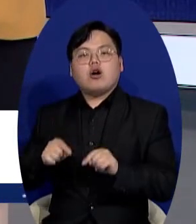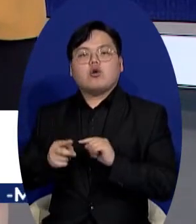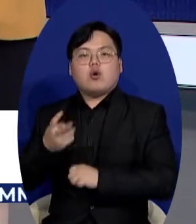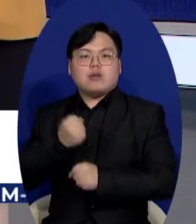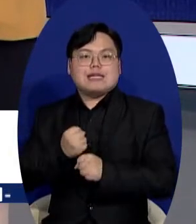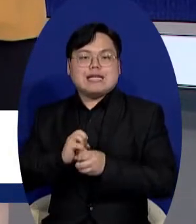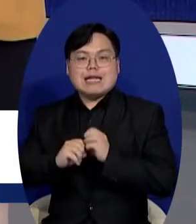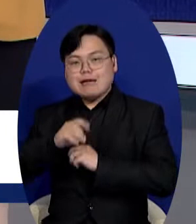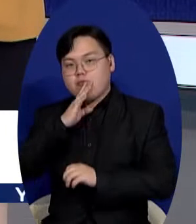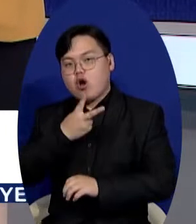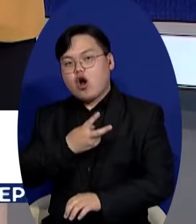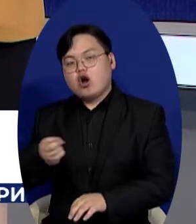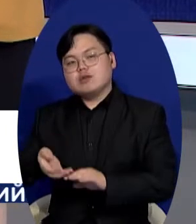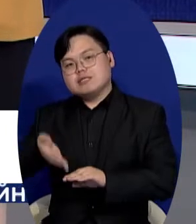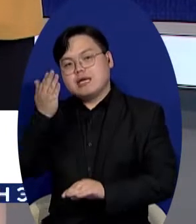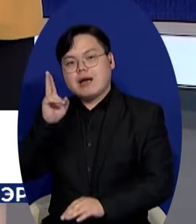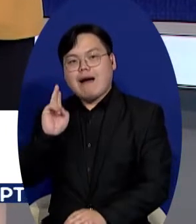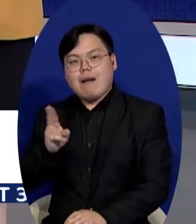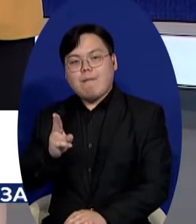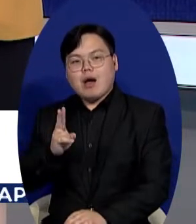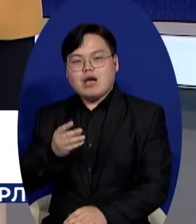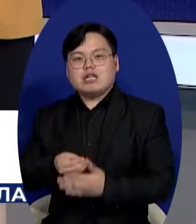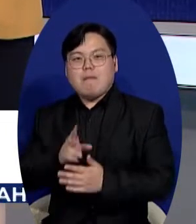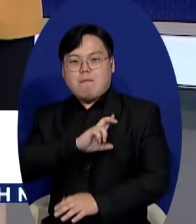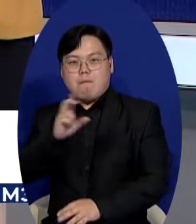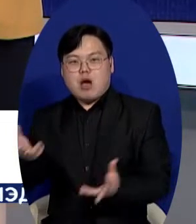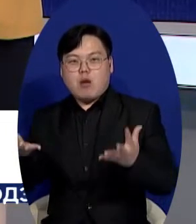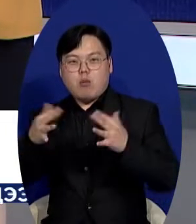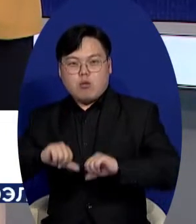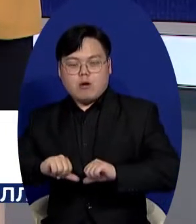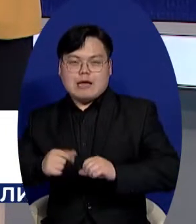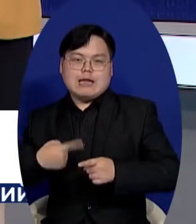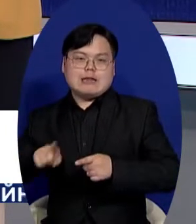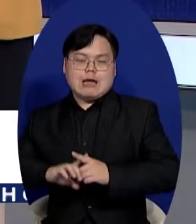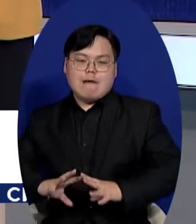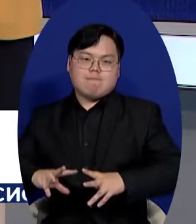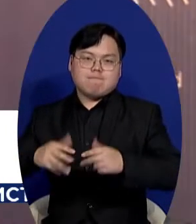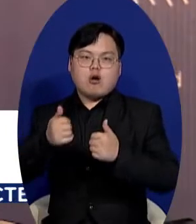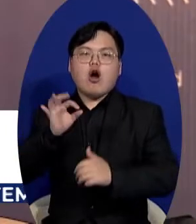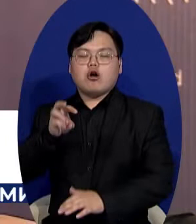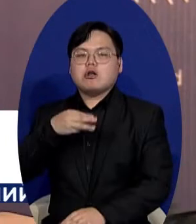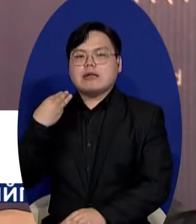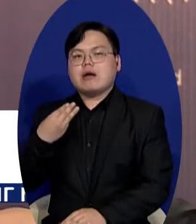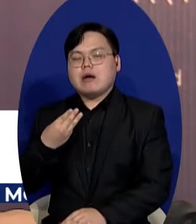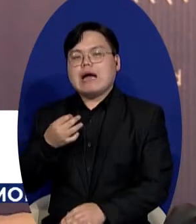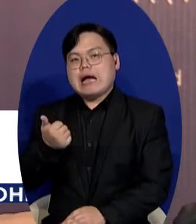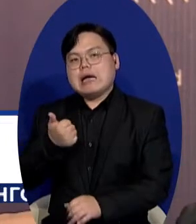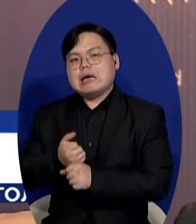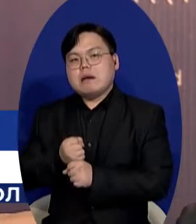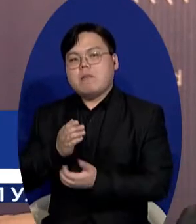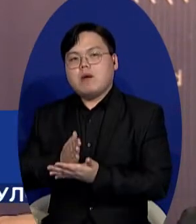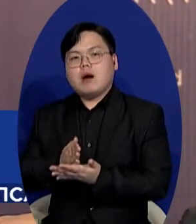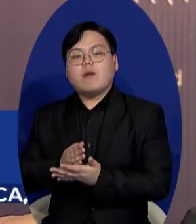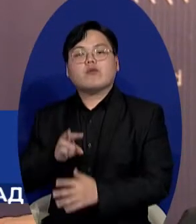үйл ажиллагаа явуулж байгаа 200 гаруй компаниас нөхөн сэргээлтээр оюут толгой компани жишг болж байгааг онцлсан юм а. Өнөөдрийн байдлаар бол оюут толгой компани